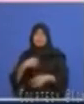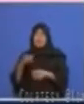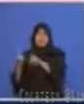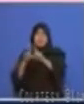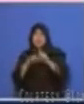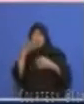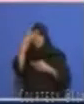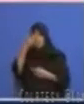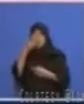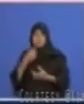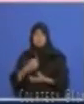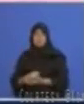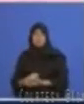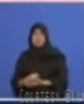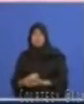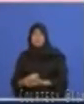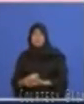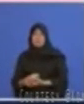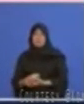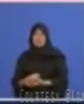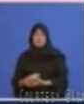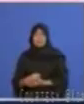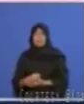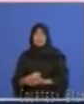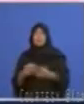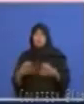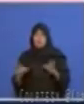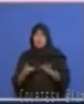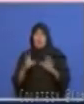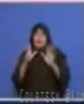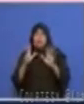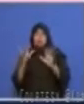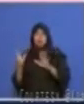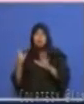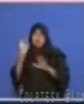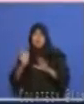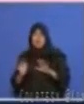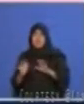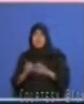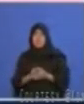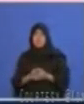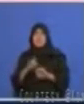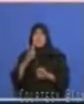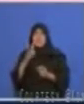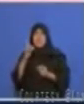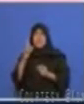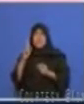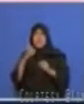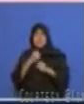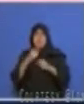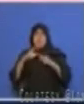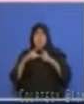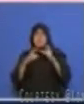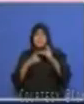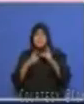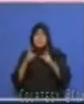bantain sendiri Ini adalah sudah mencapai 87% adalah sudah ter irigasi airnya di sana sawahnya di